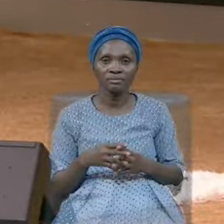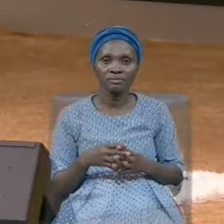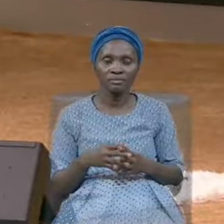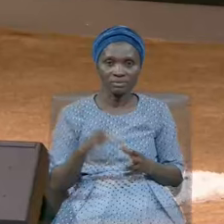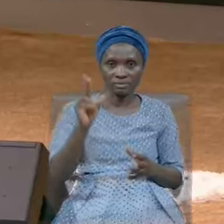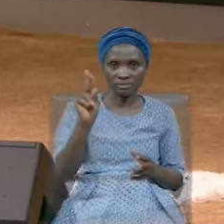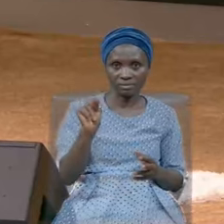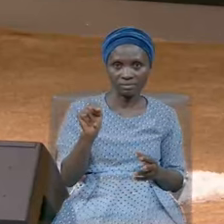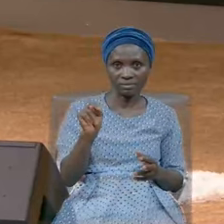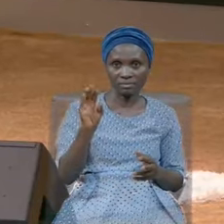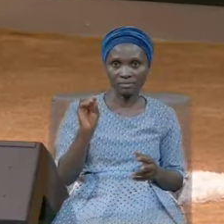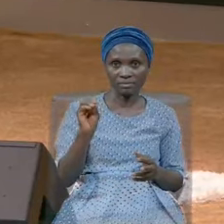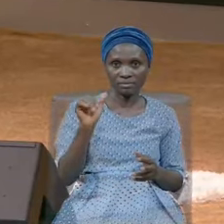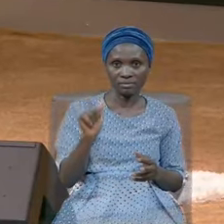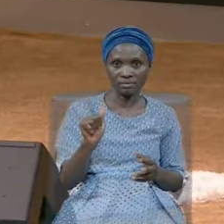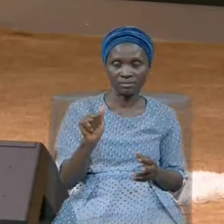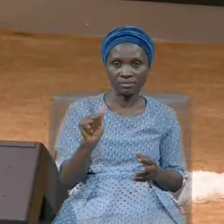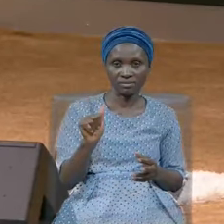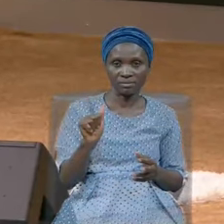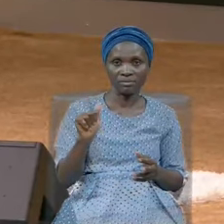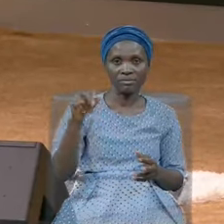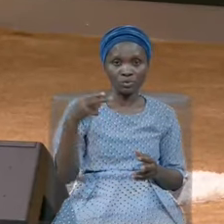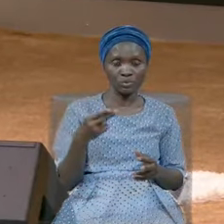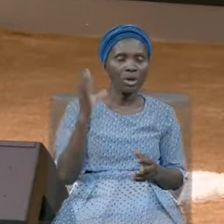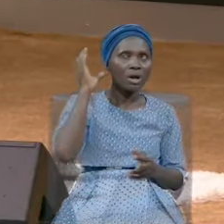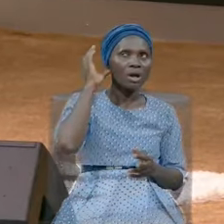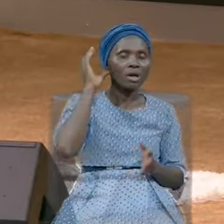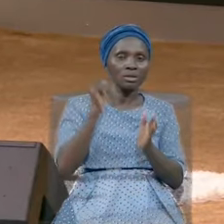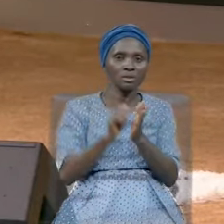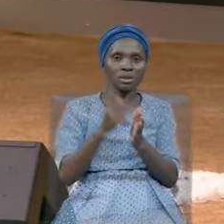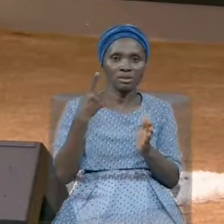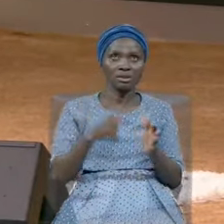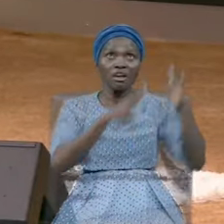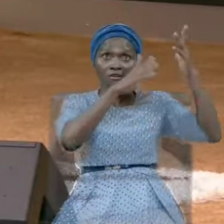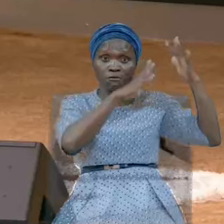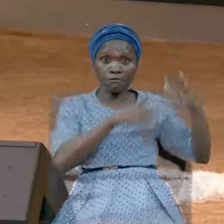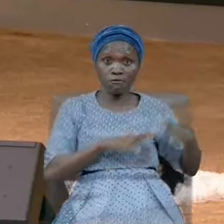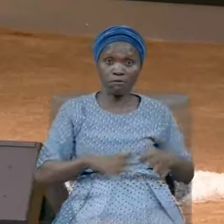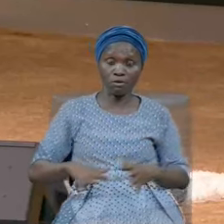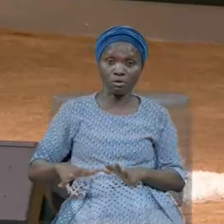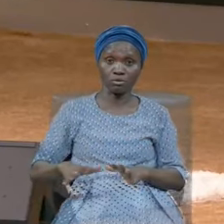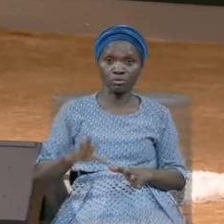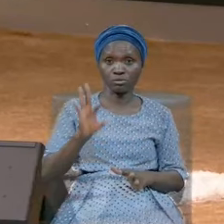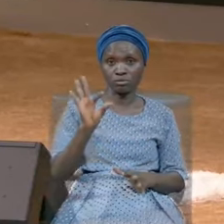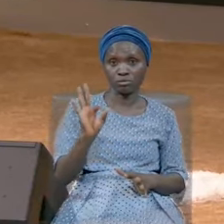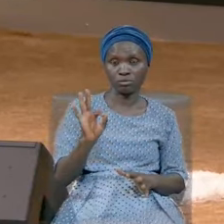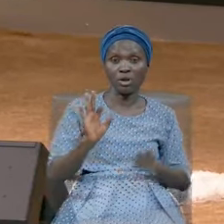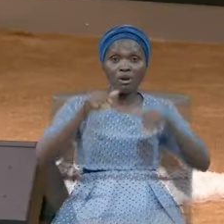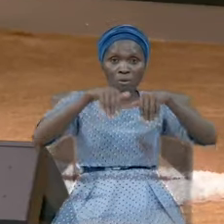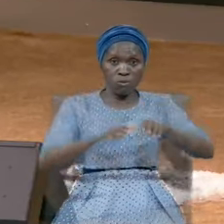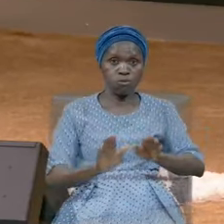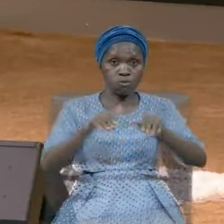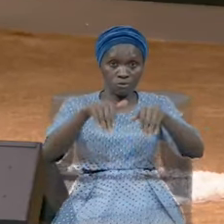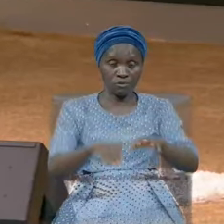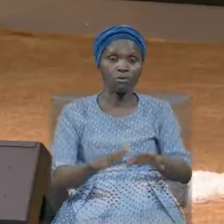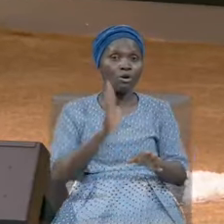Noé a appris que le déluge s'annonce. Le Seigneur lui a dit de bâtir